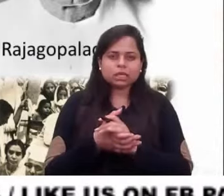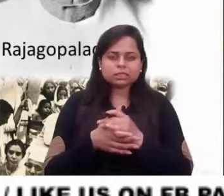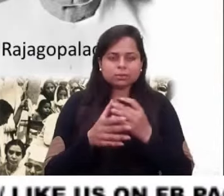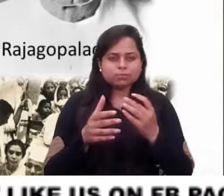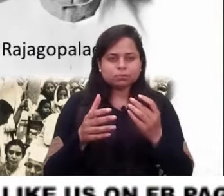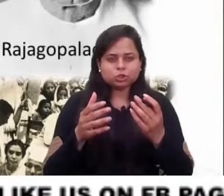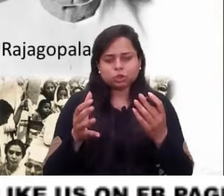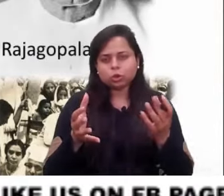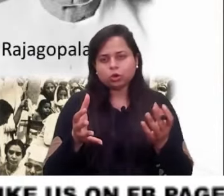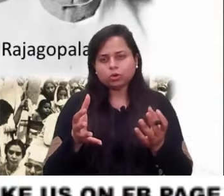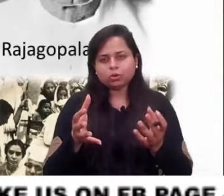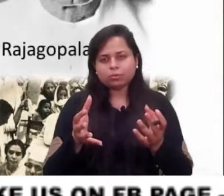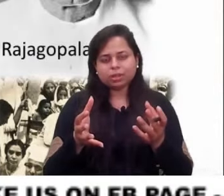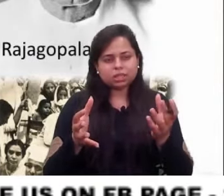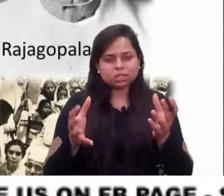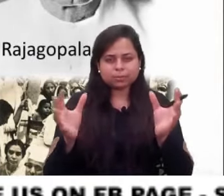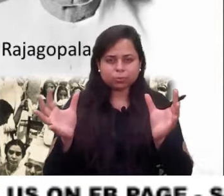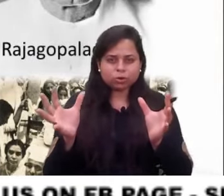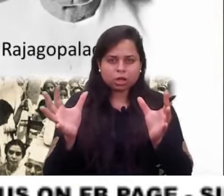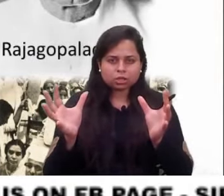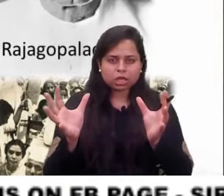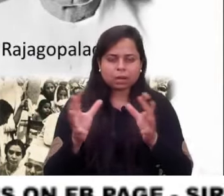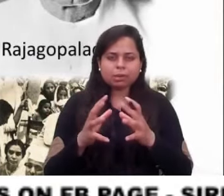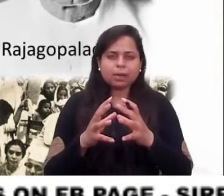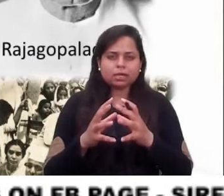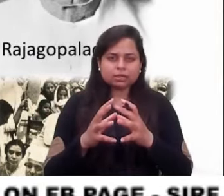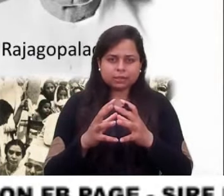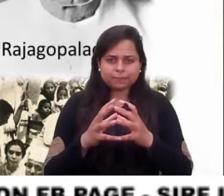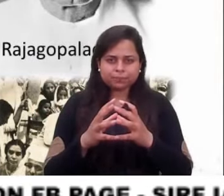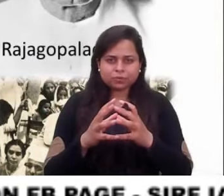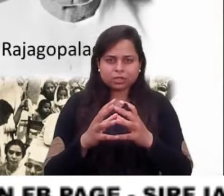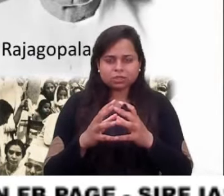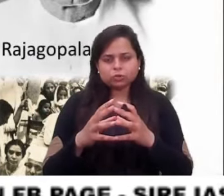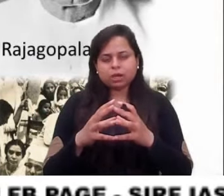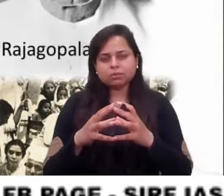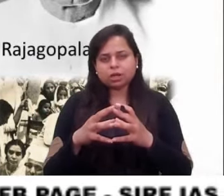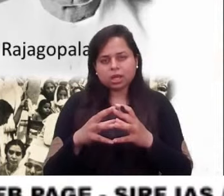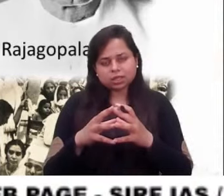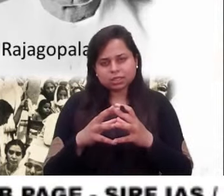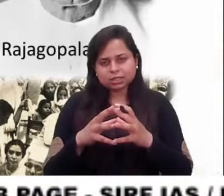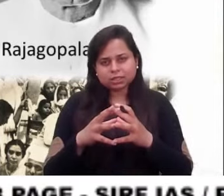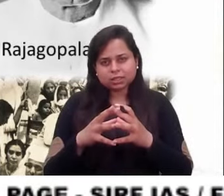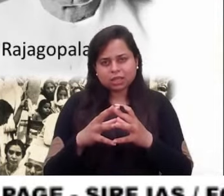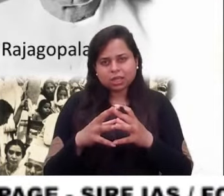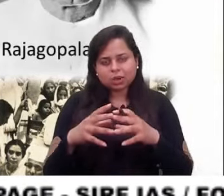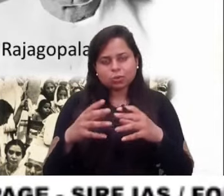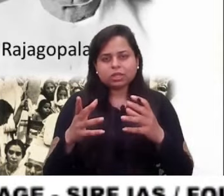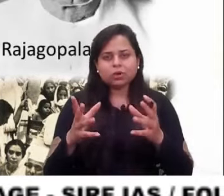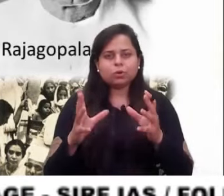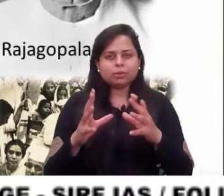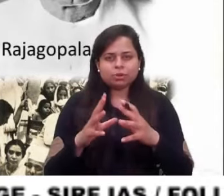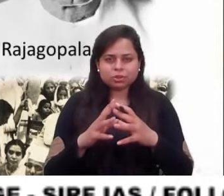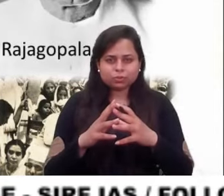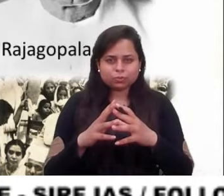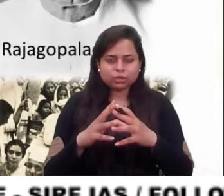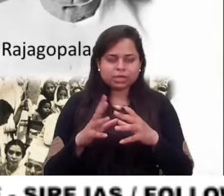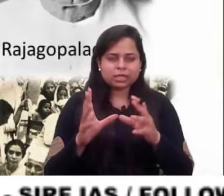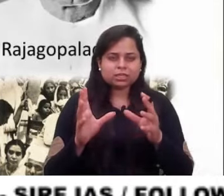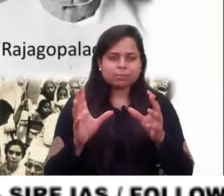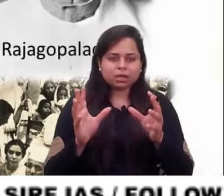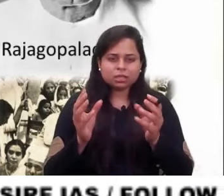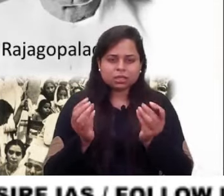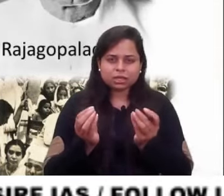क्या कि चमचों बंदा सबको था में बैठा था कि महात्मा गांधी थे उनकी मृत्यु